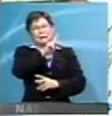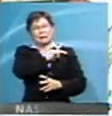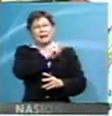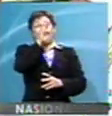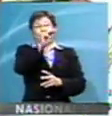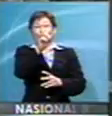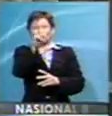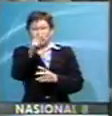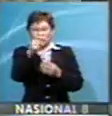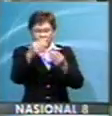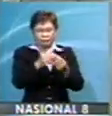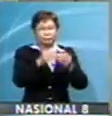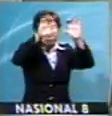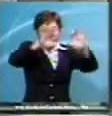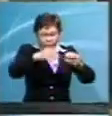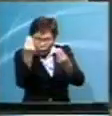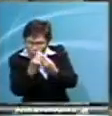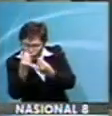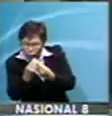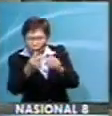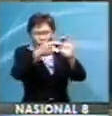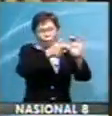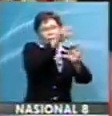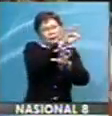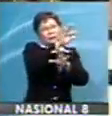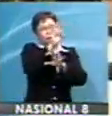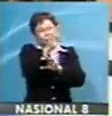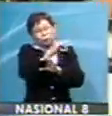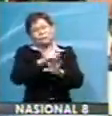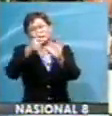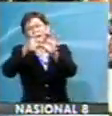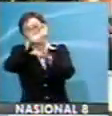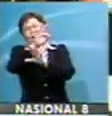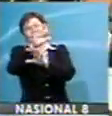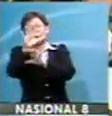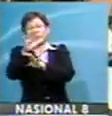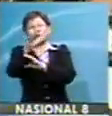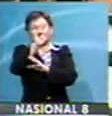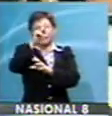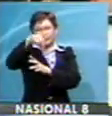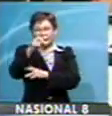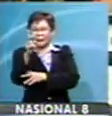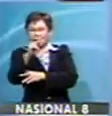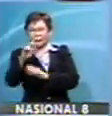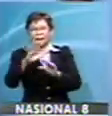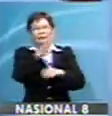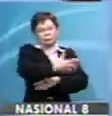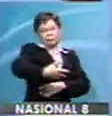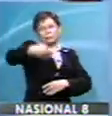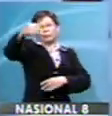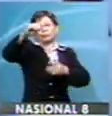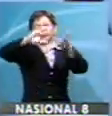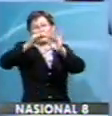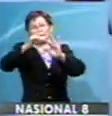mekanisma pengiraan harga runcik diesel dan R 95 kepada kptnkk bagi dimuat naik di laman sesawang